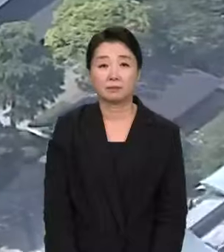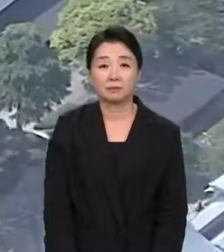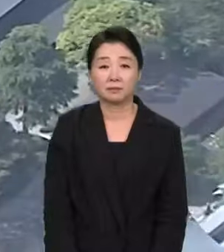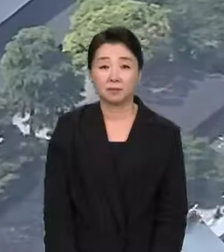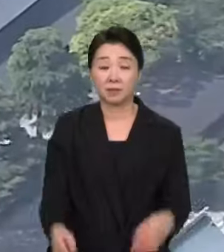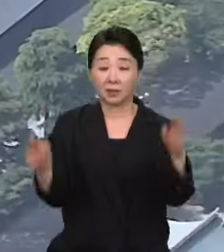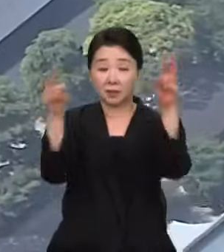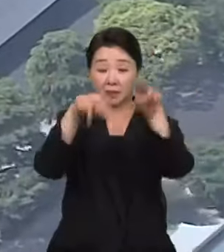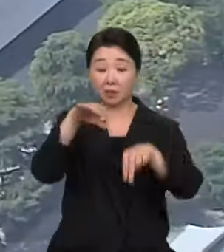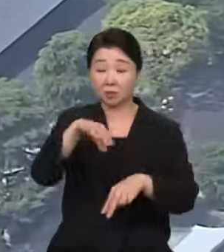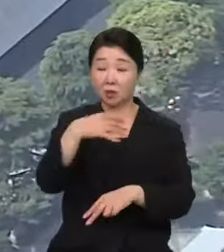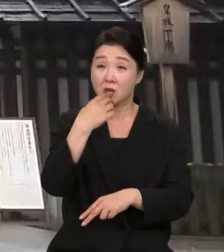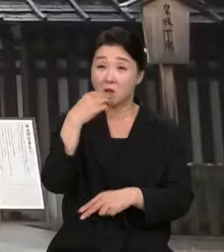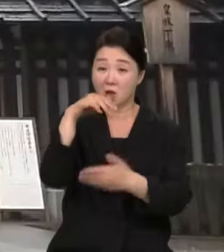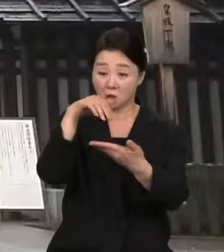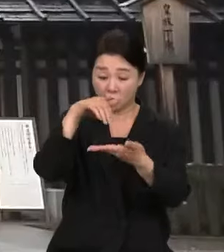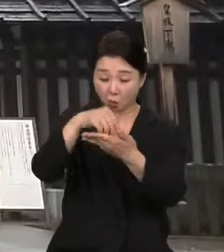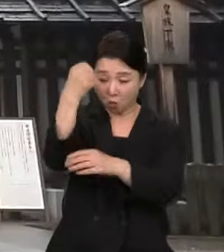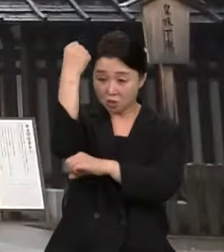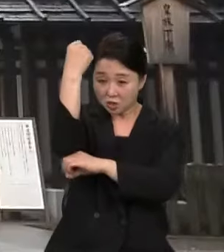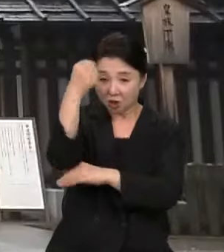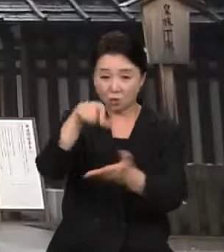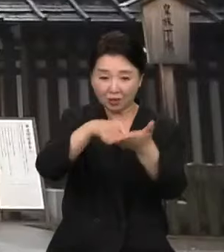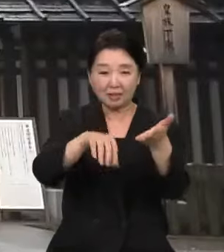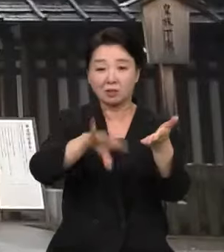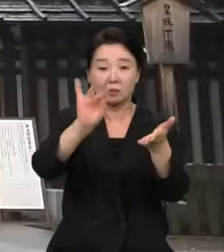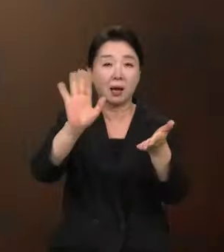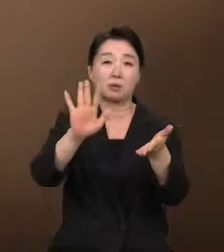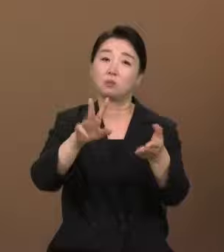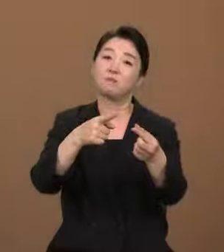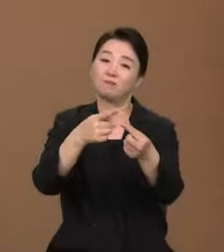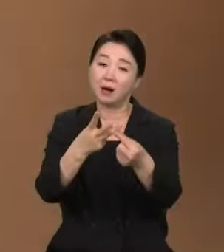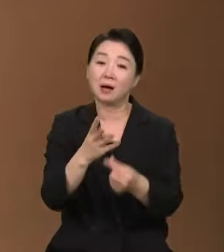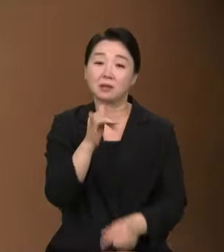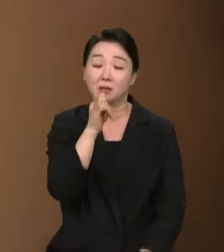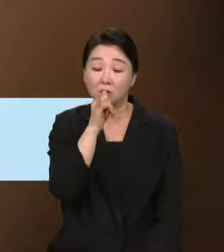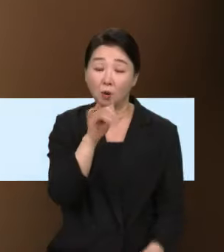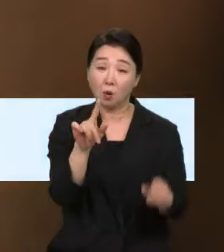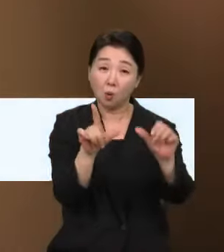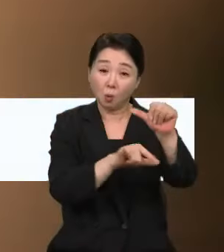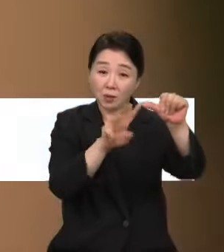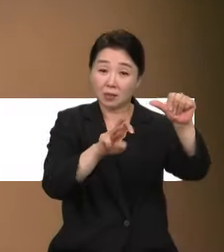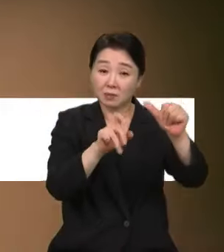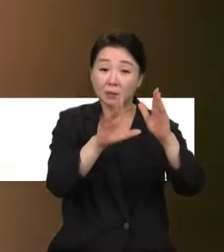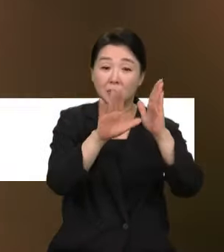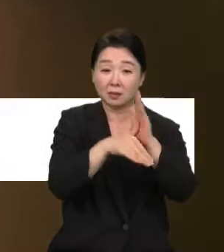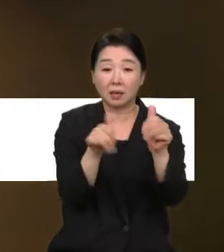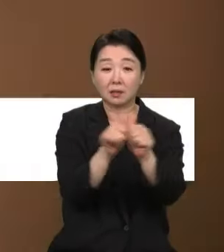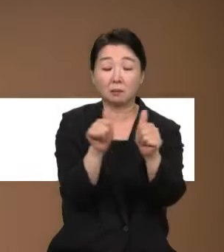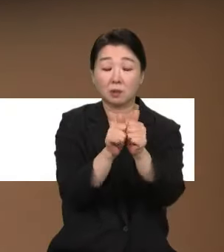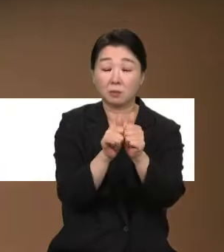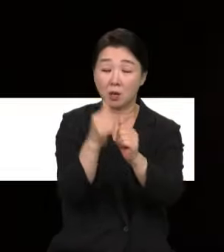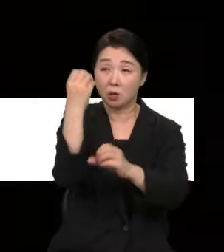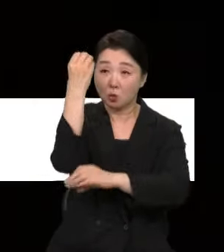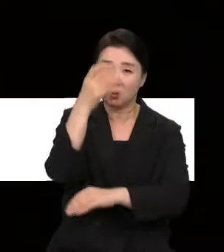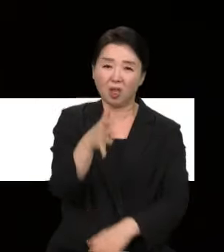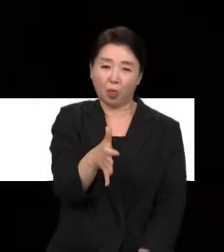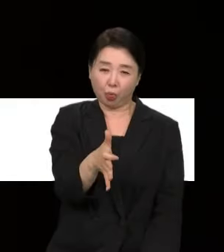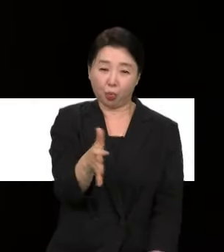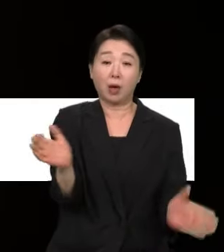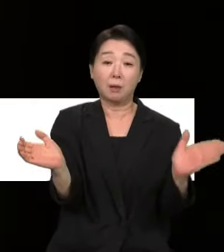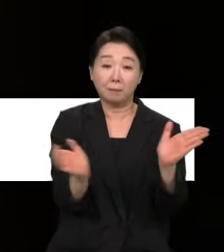야스쿠니 신사 돌기둥 낙서 테러는 이번이 처음이 아닙니다. 지난 5월 31일에는 한 남성이 돌기둥에 소변을 본